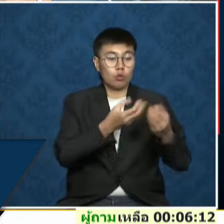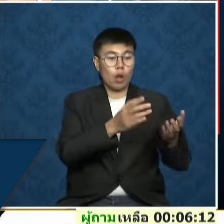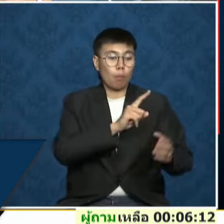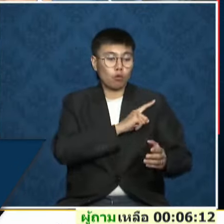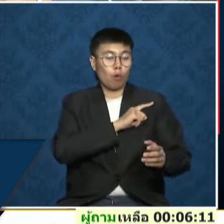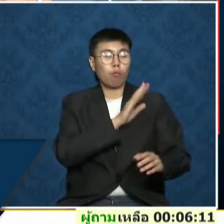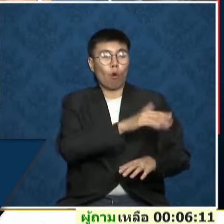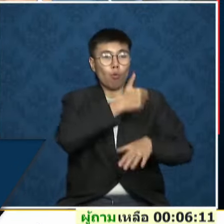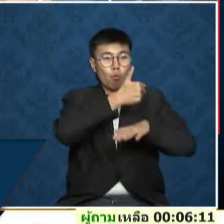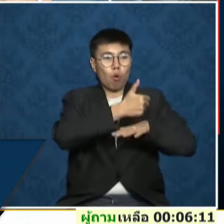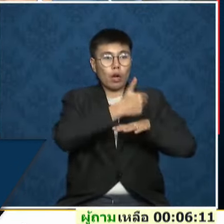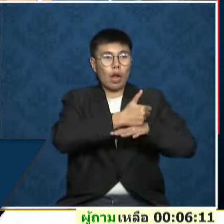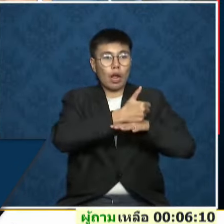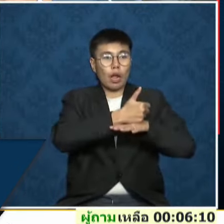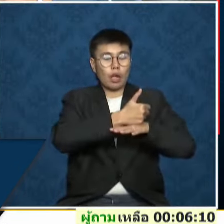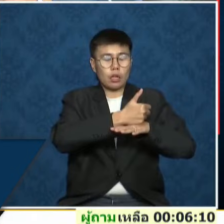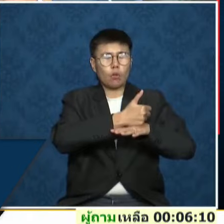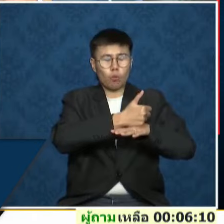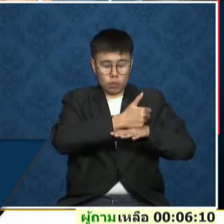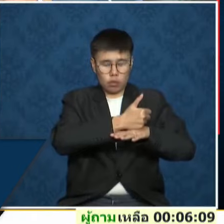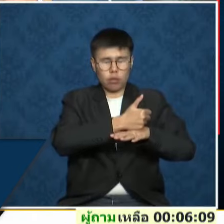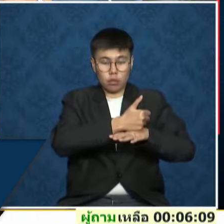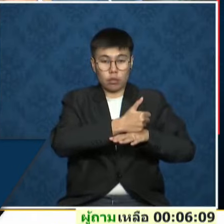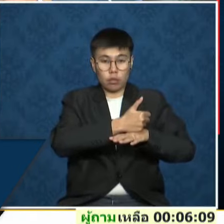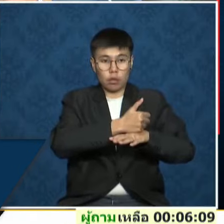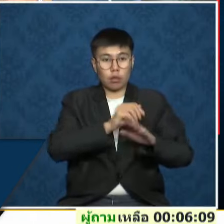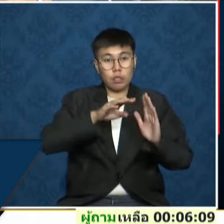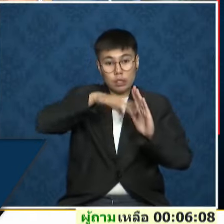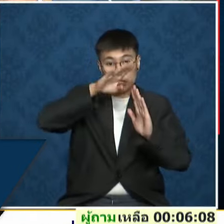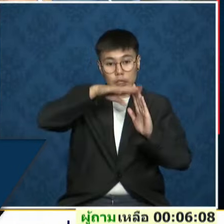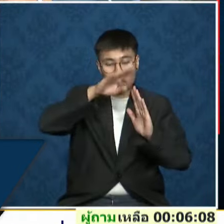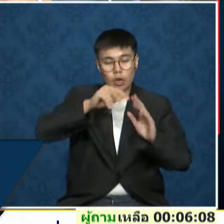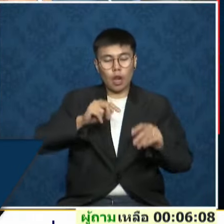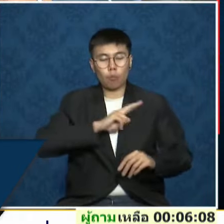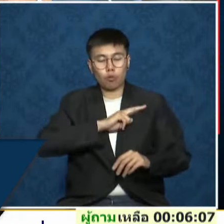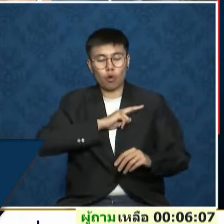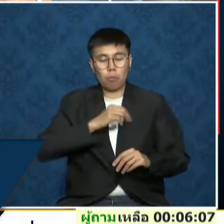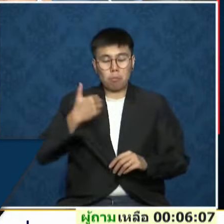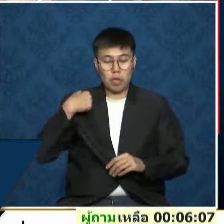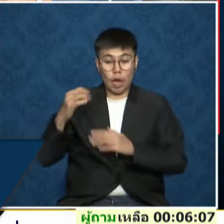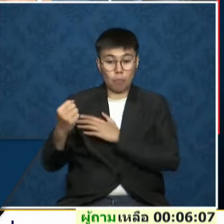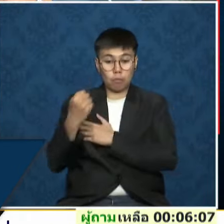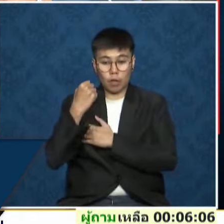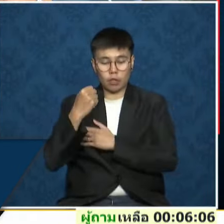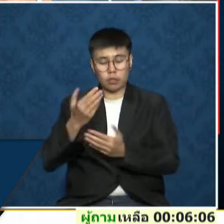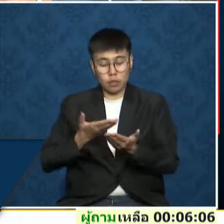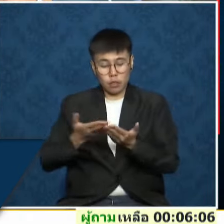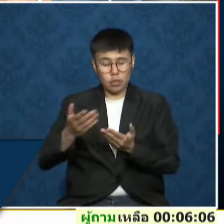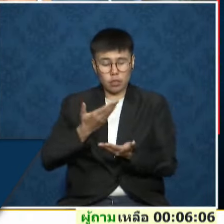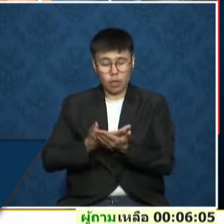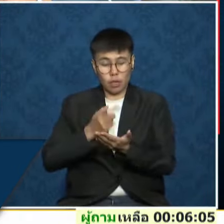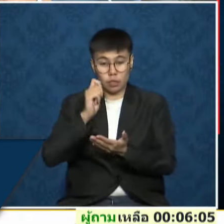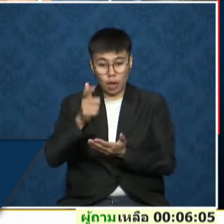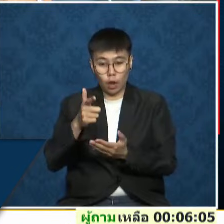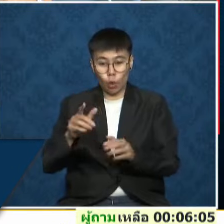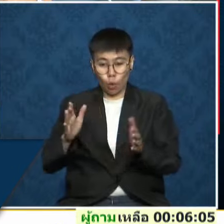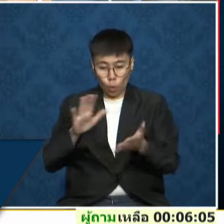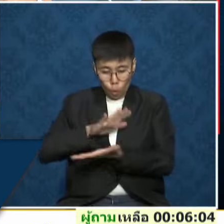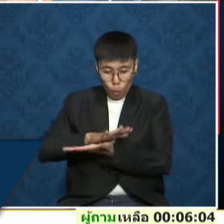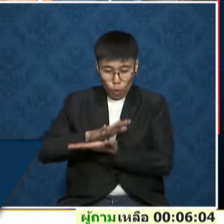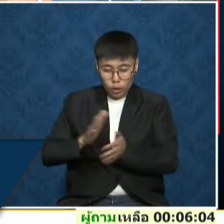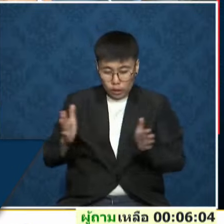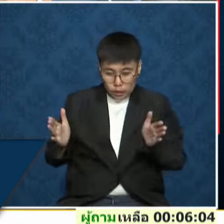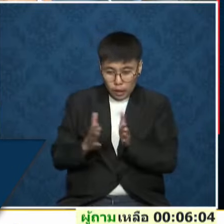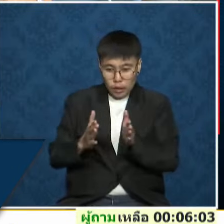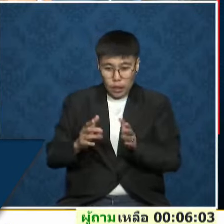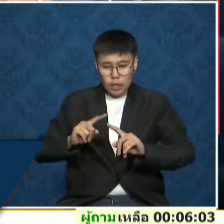ะว่าไม่กี่วันมานี้นะคะสพท.ออกคำสั่งให้ผอ.เขตมีอำนาจในการจัดซื้อจัดจ้างโรงเรียนขนาดเล็กแ